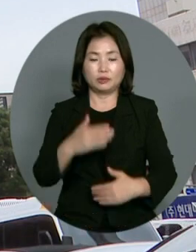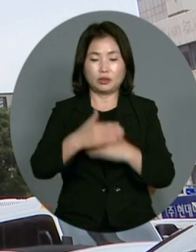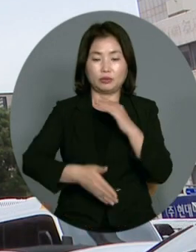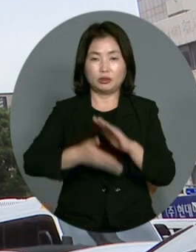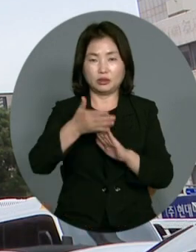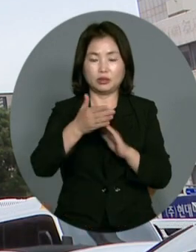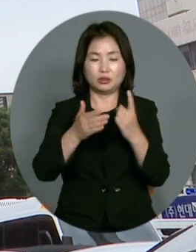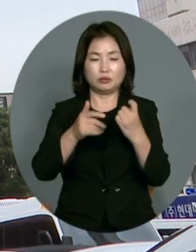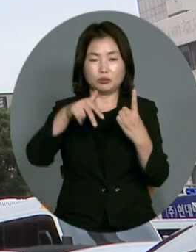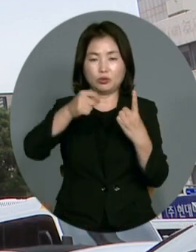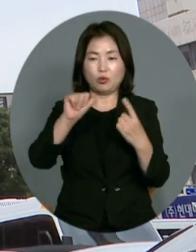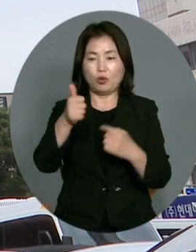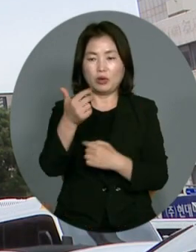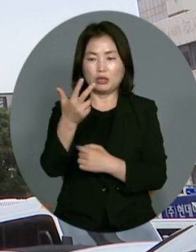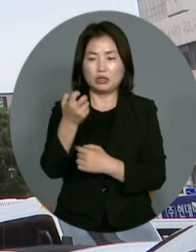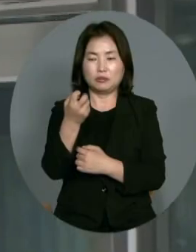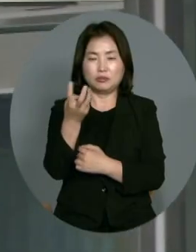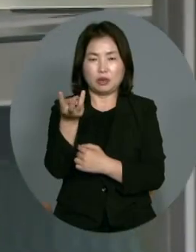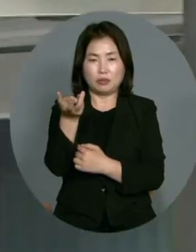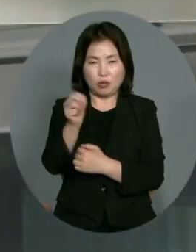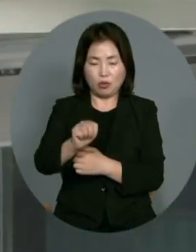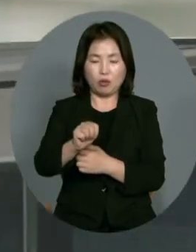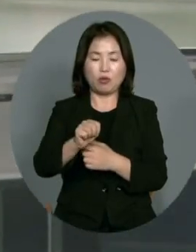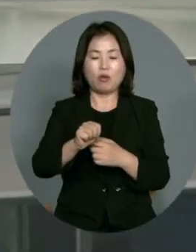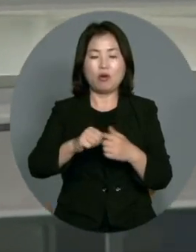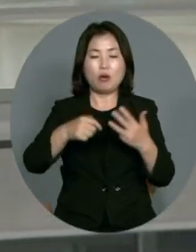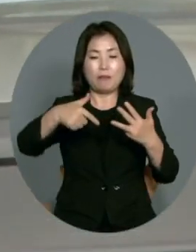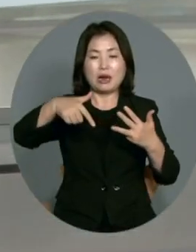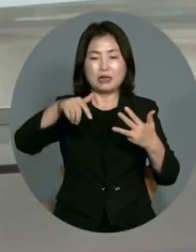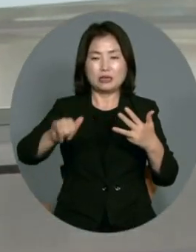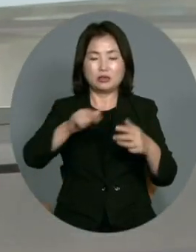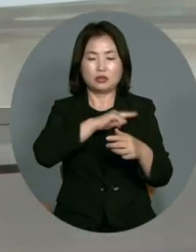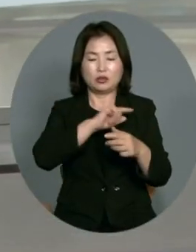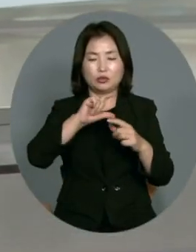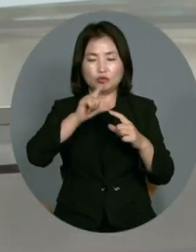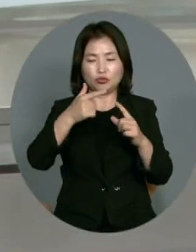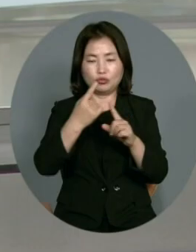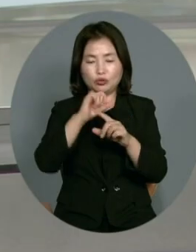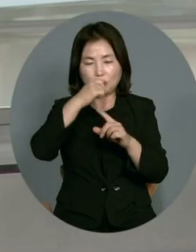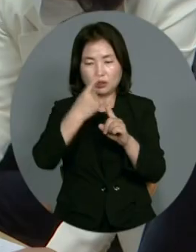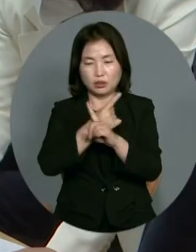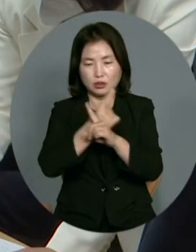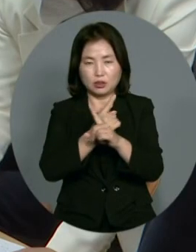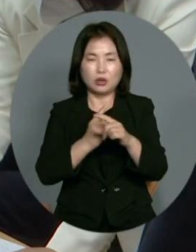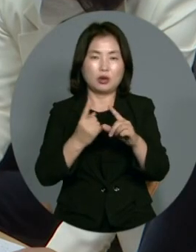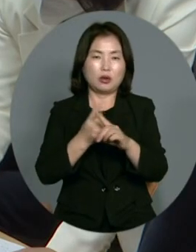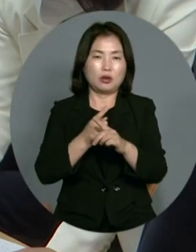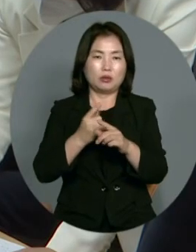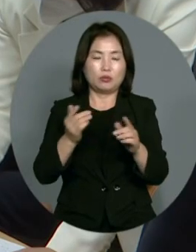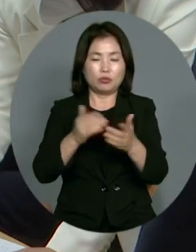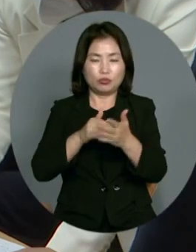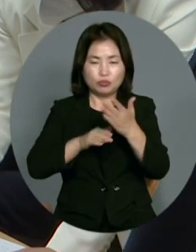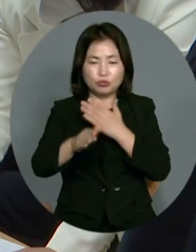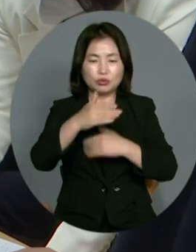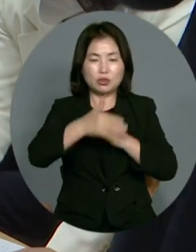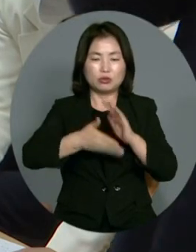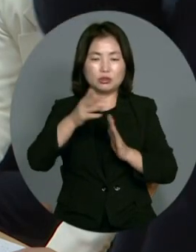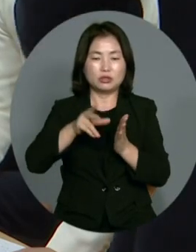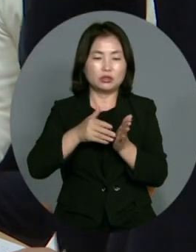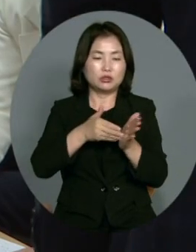대구시는 11조 523억 원 규모의 민선 8기 첫 추가 경정 예산안을 편성해 시의회에